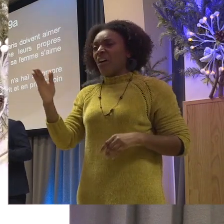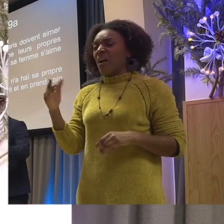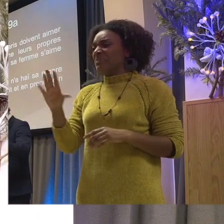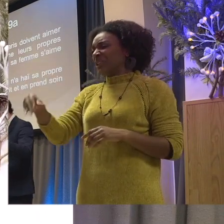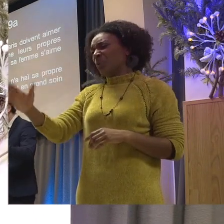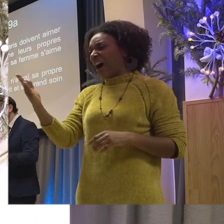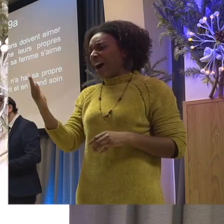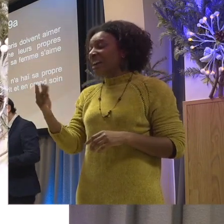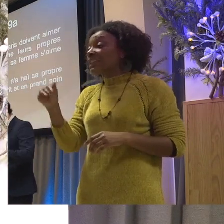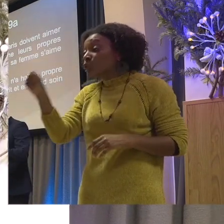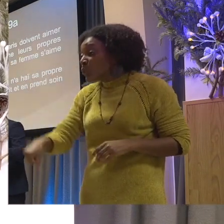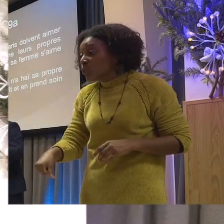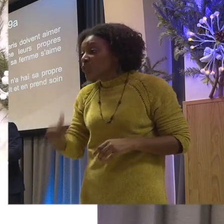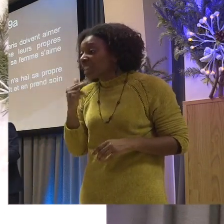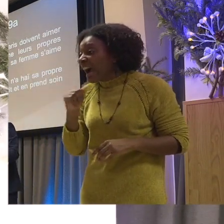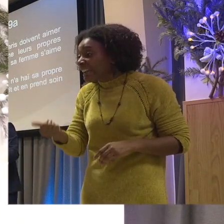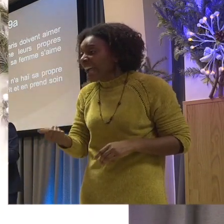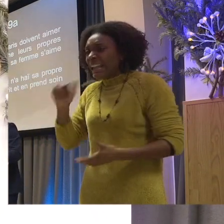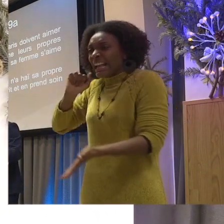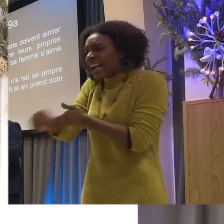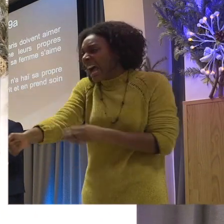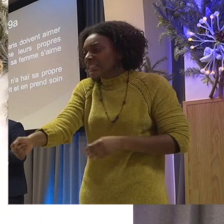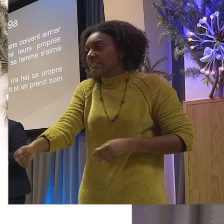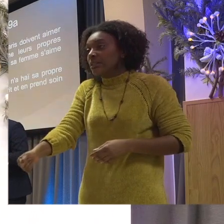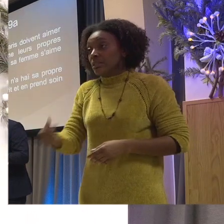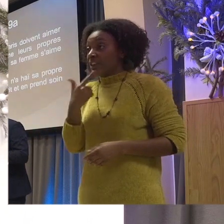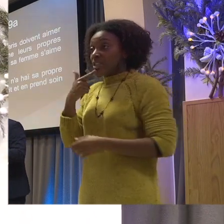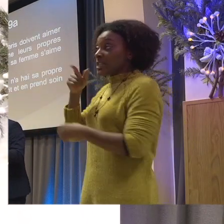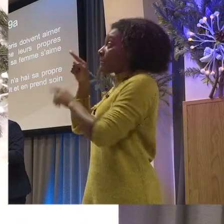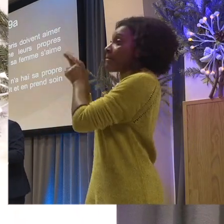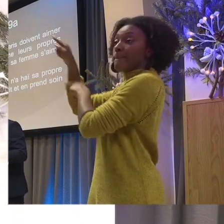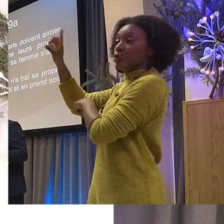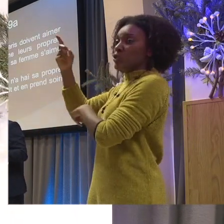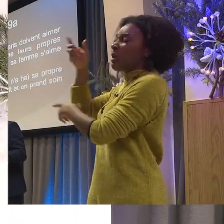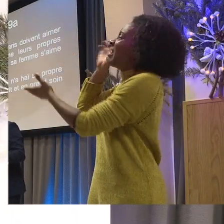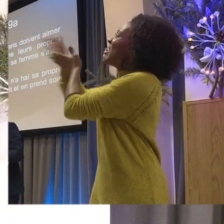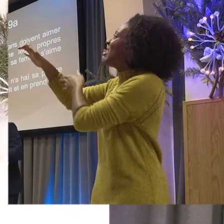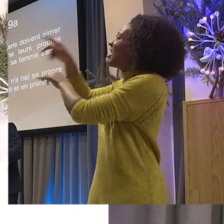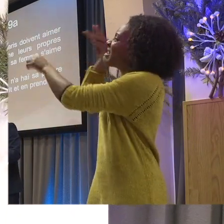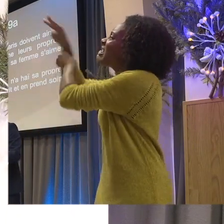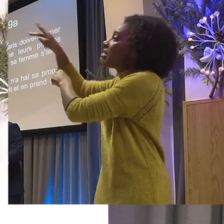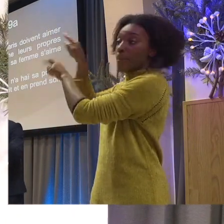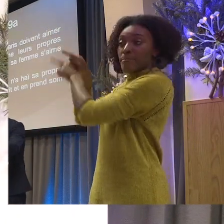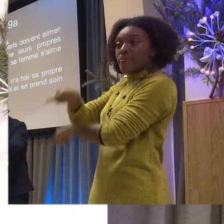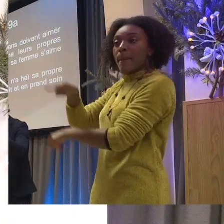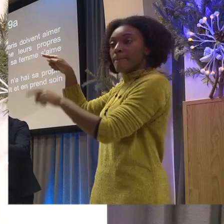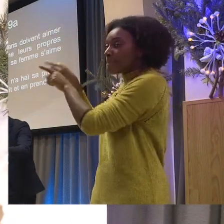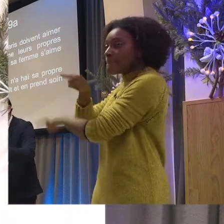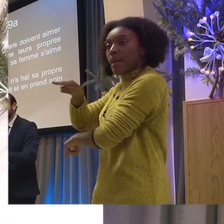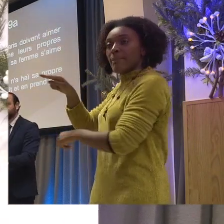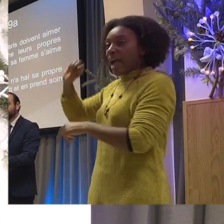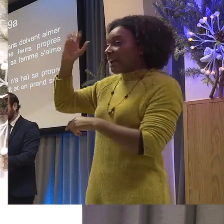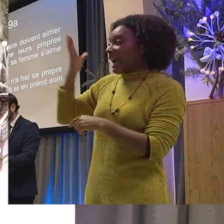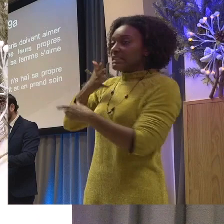taire, celui qui la rabaisse, celui qui l'écrase est une personne qui méprise, qui fait taire et qui rabaisse et qui écrase la grâce de Dieu.